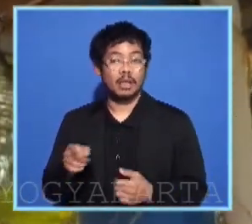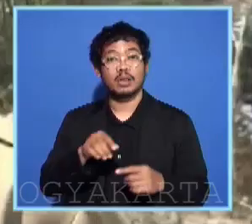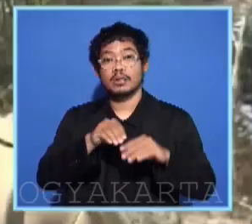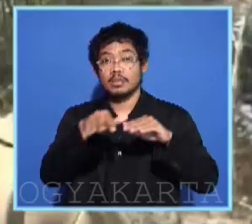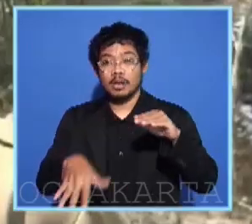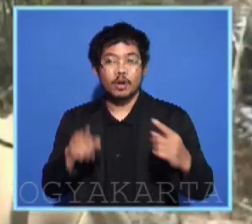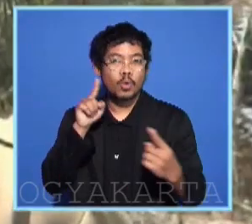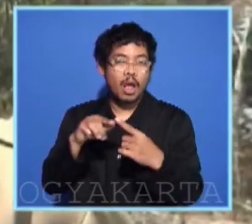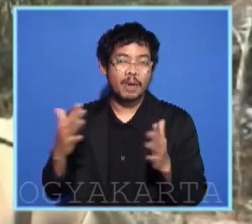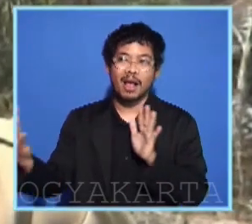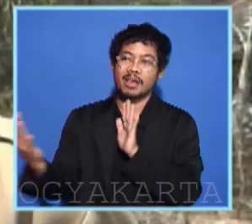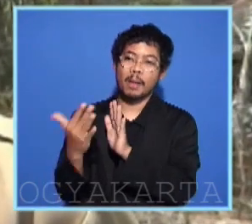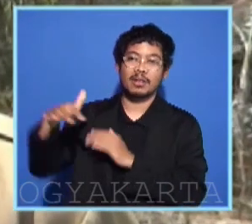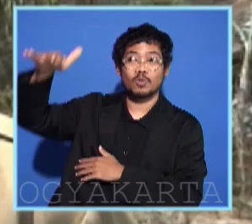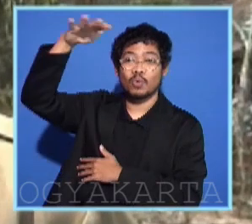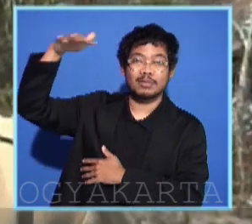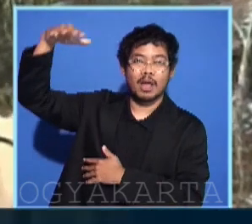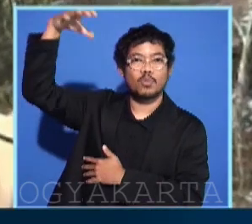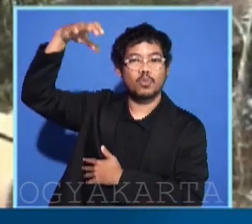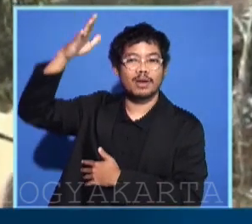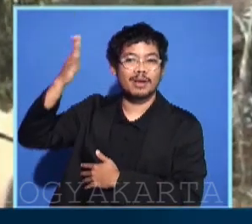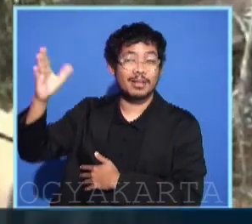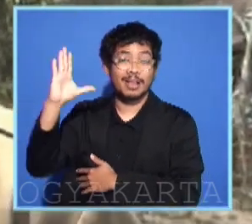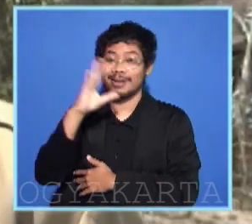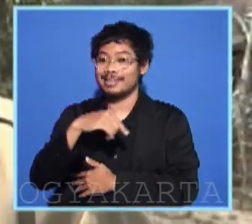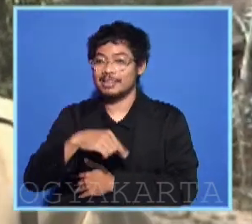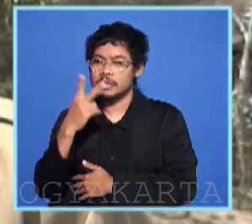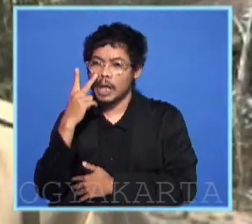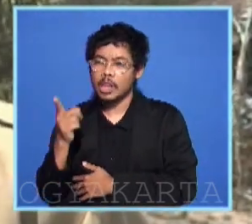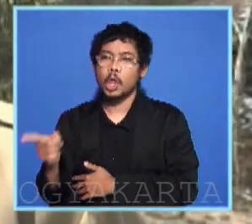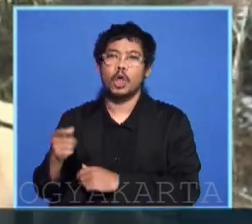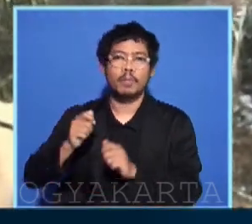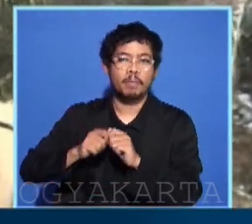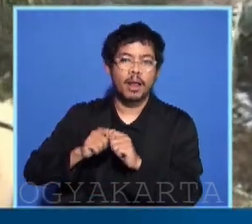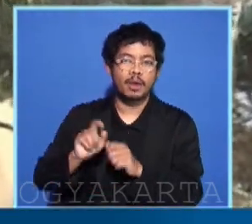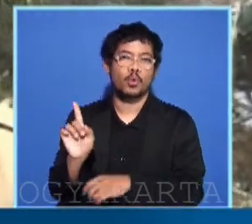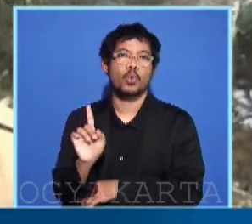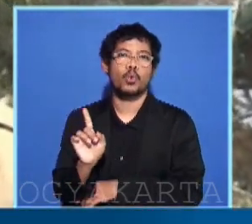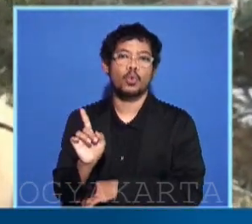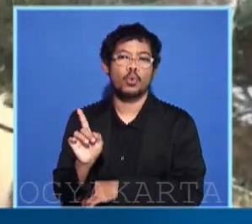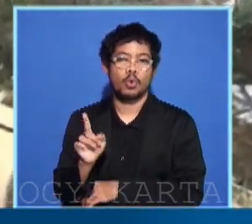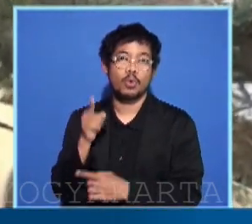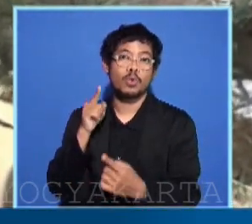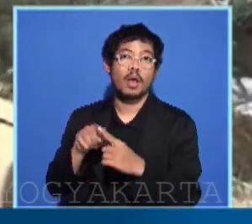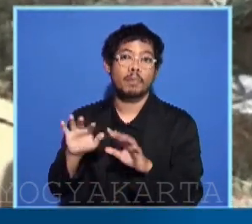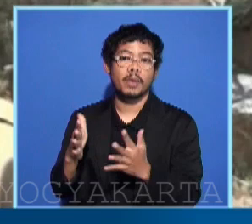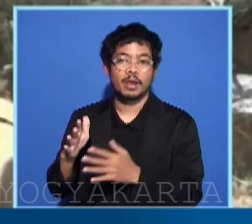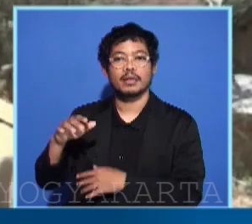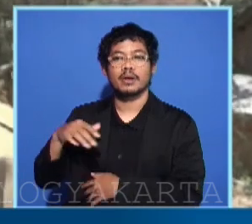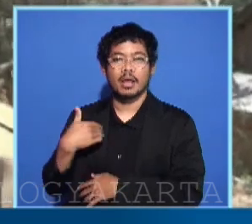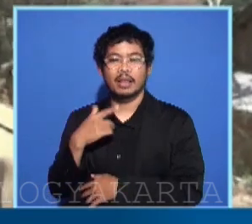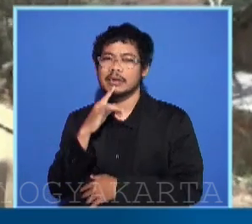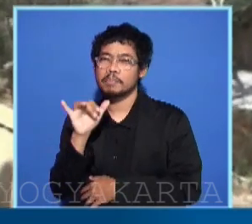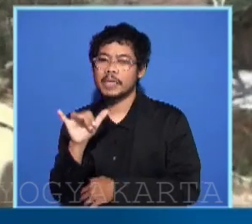penghujan pada kali ini kita mengadakan pengecekan eh untuk mendeteksi sekiranya untuk